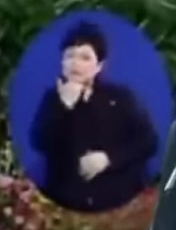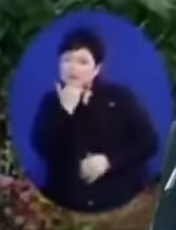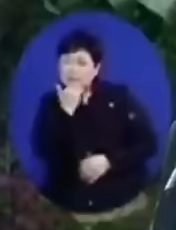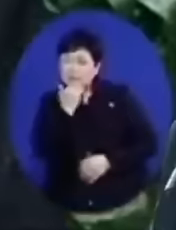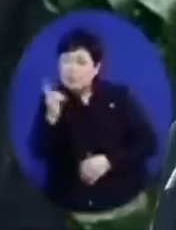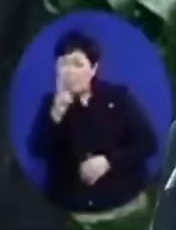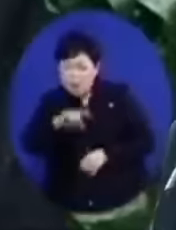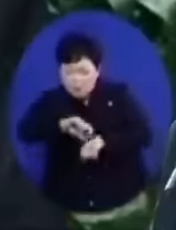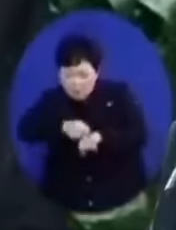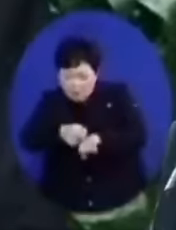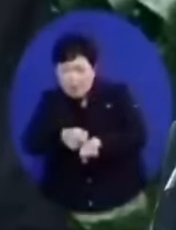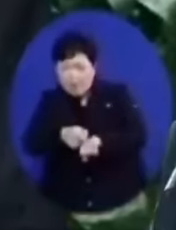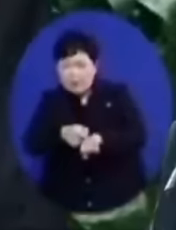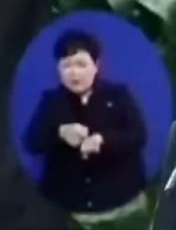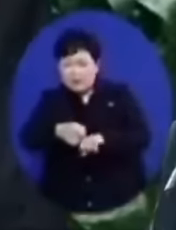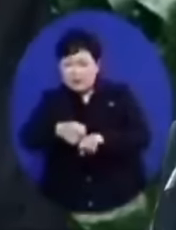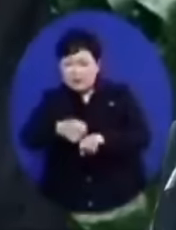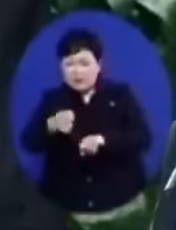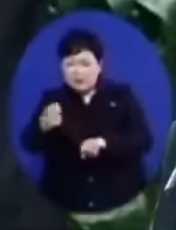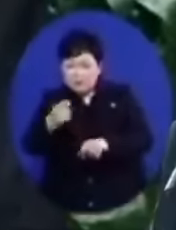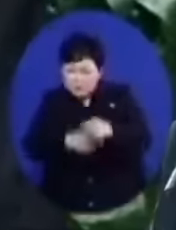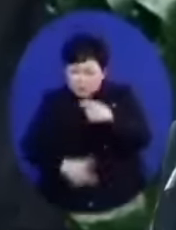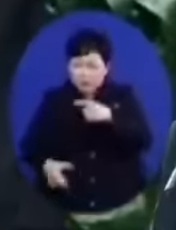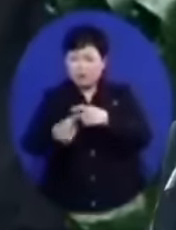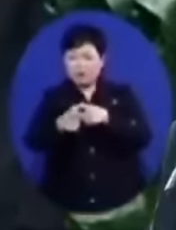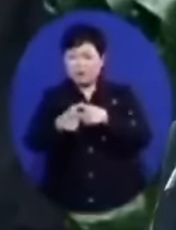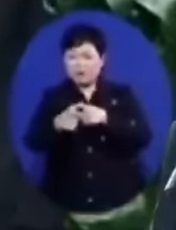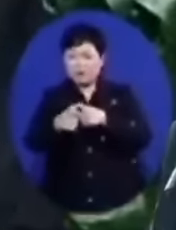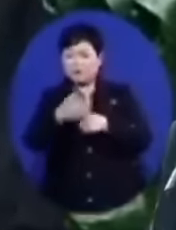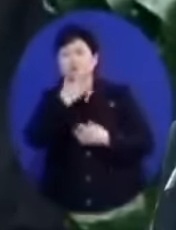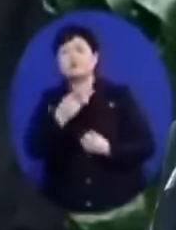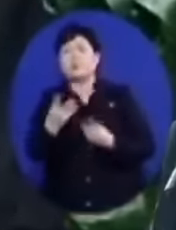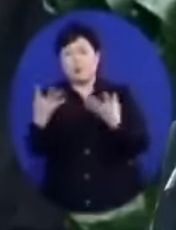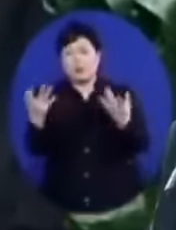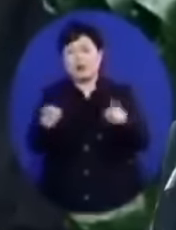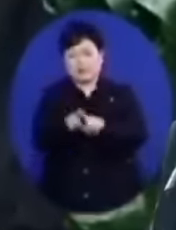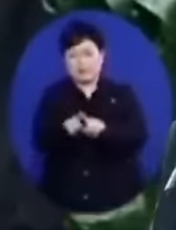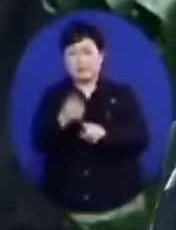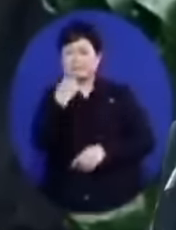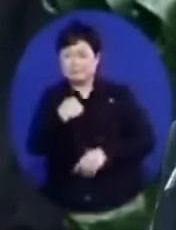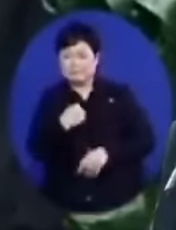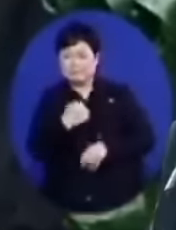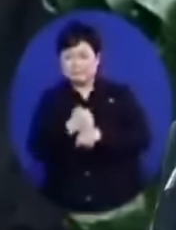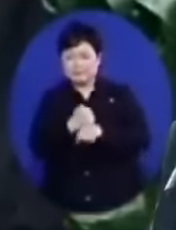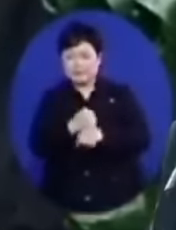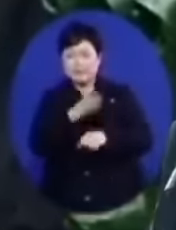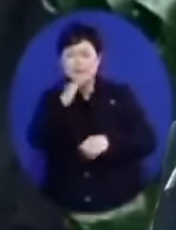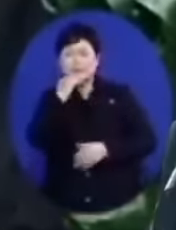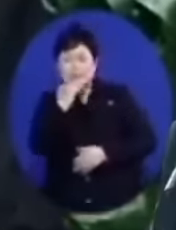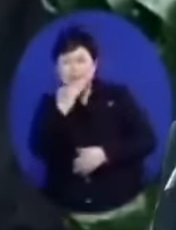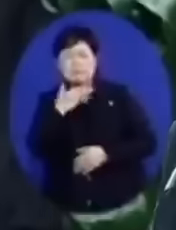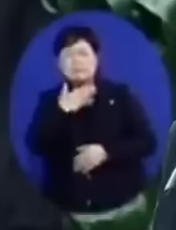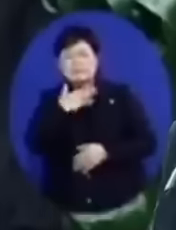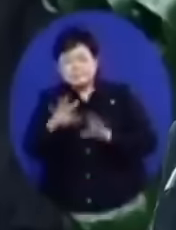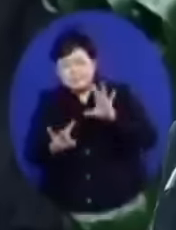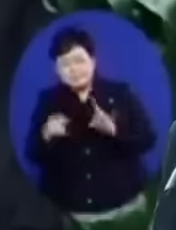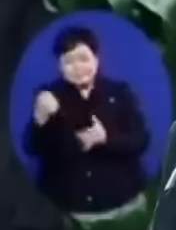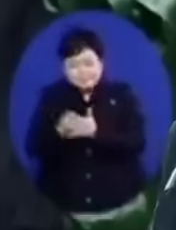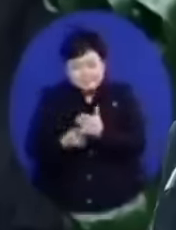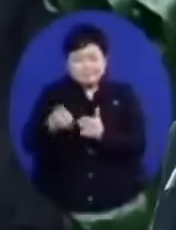형벌이다. 그러나 또한 축복이다. 맞습니다. 기다린다는 것이 그 당시에는 얼마나 목마르고 애가 타는지